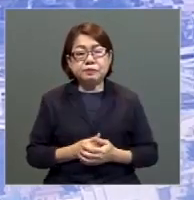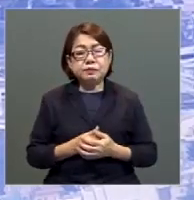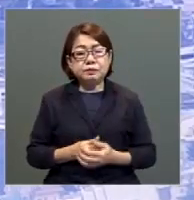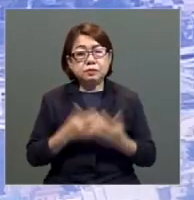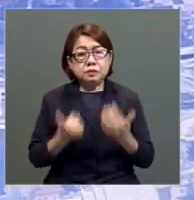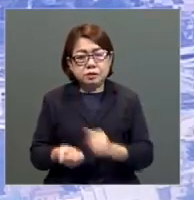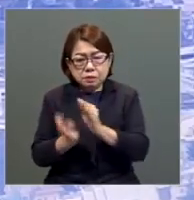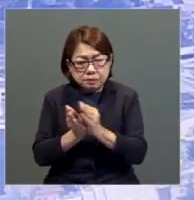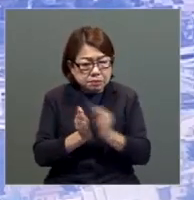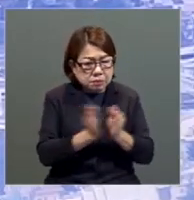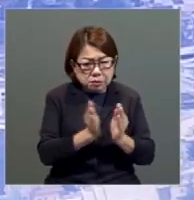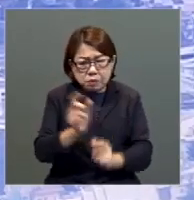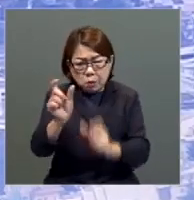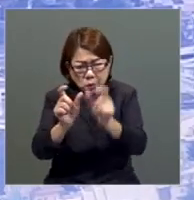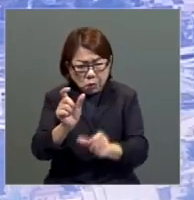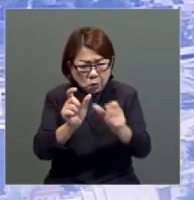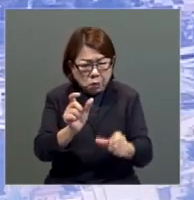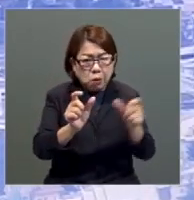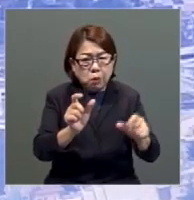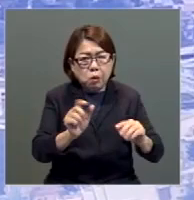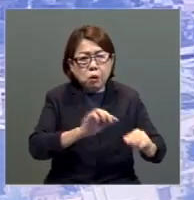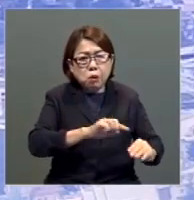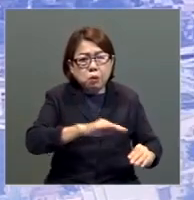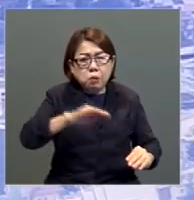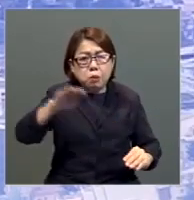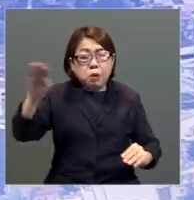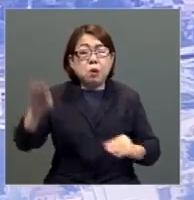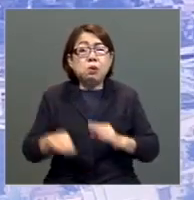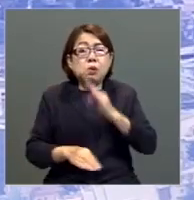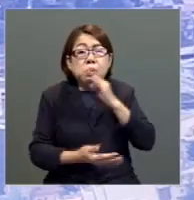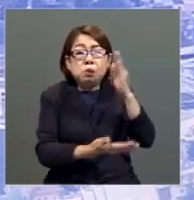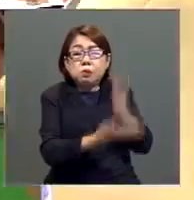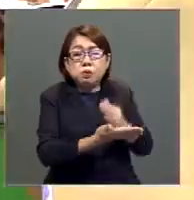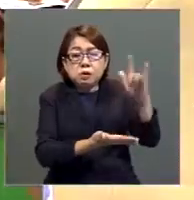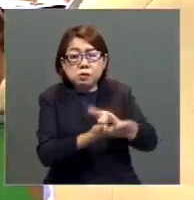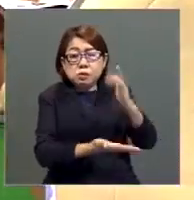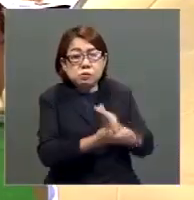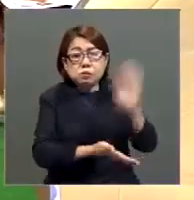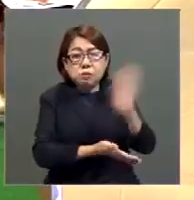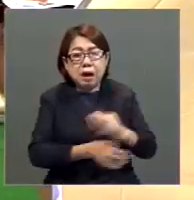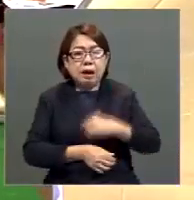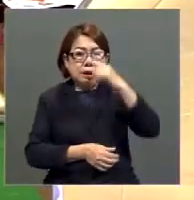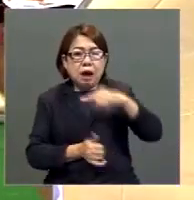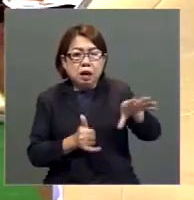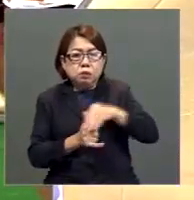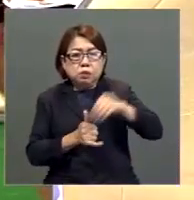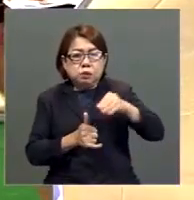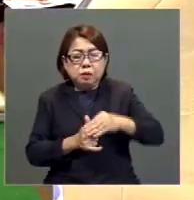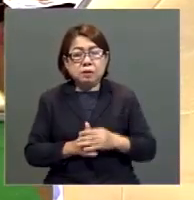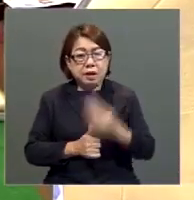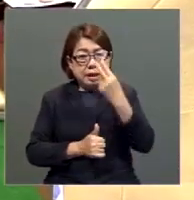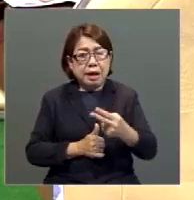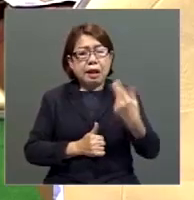ขนี้ถ้าไม่ลดก็จะทำให้คนในชาติของเราต้องติดเชื้อแล้วเราก็เห็นภาพของคนที่เสียชีวิตบนรถ